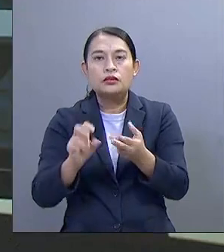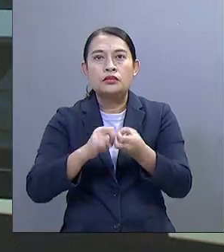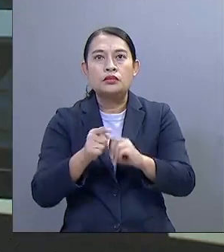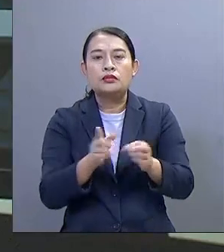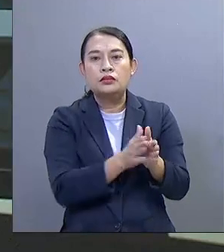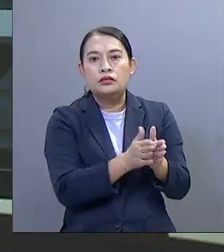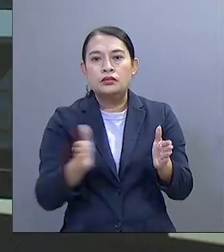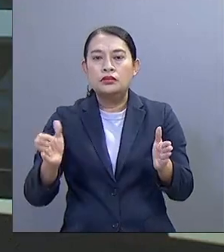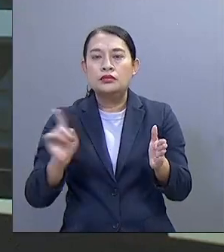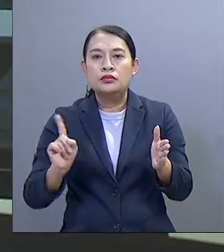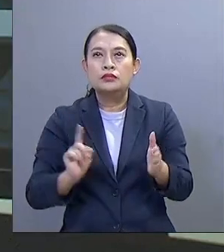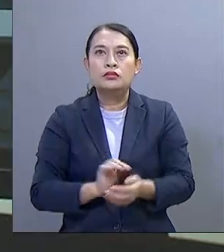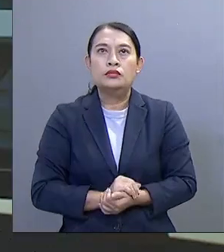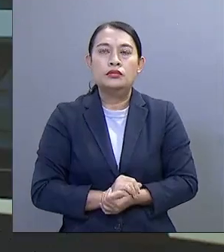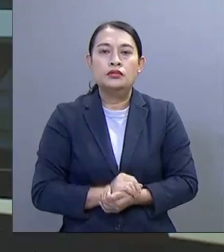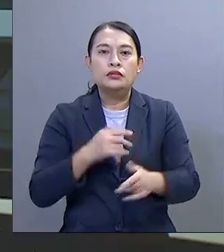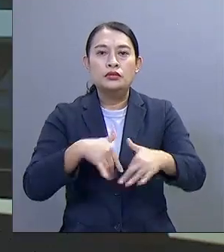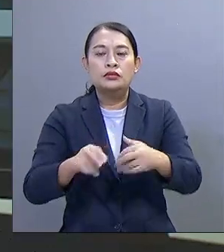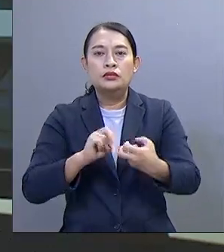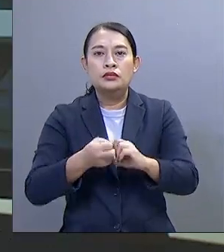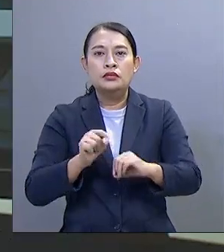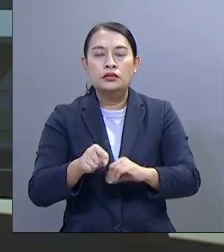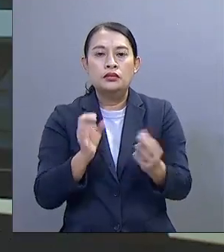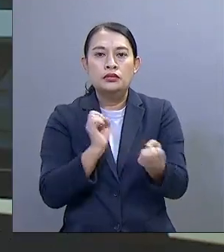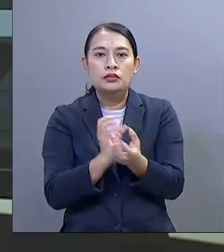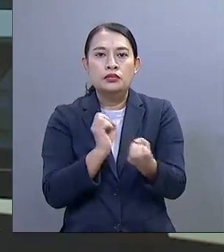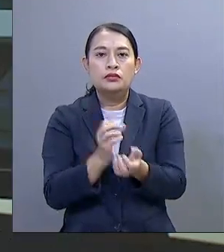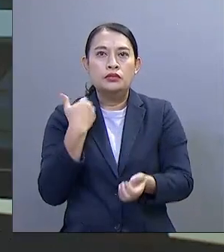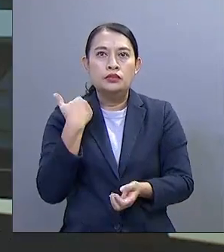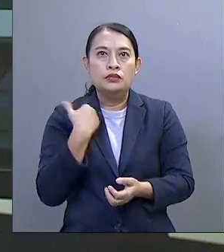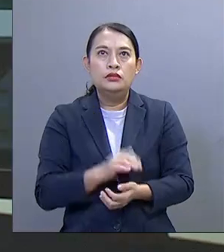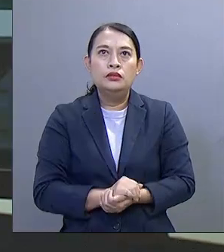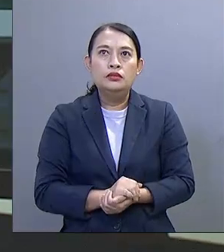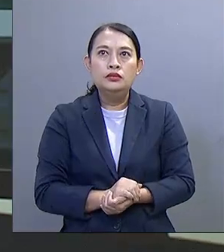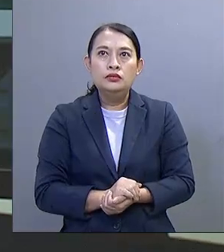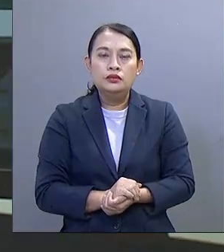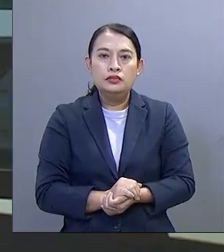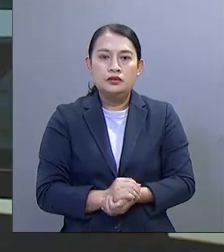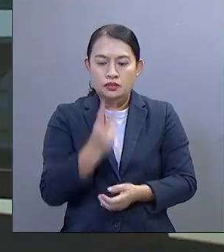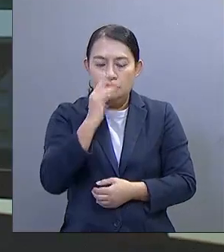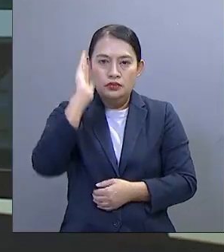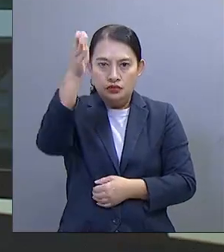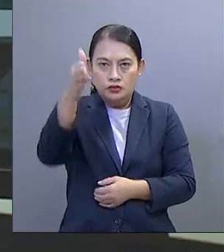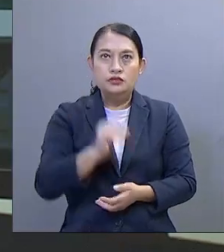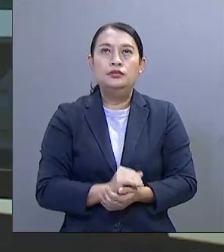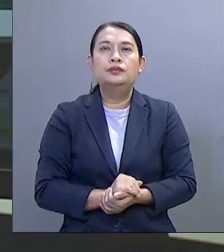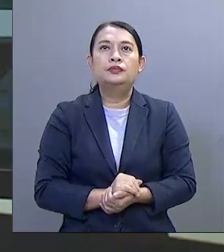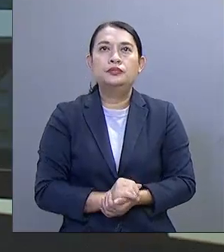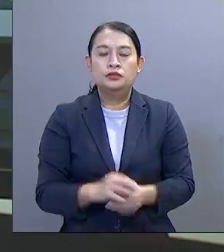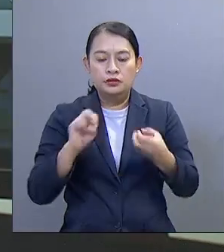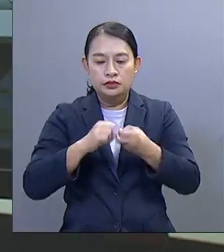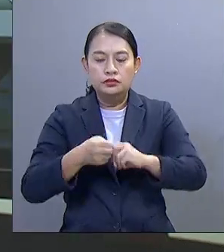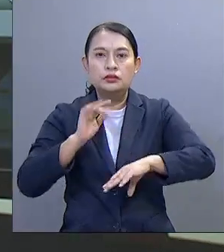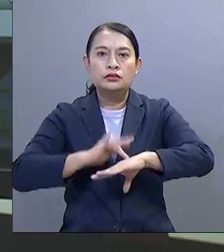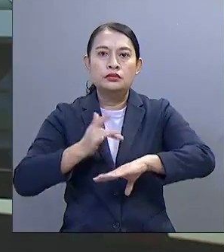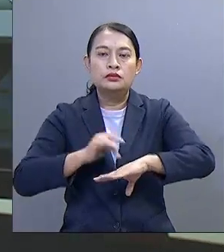ยนกนอย่ไรไม่งนชอบ้านเดอดรอนมากกานี้แน่นะคะวิชมครับ ป้ายต่อไปค่ะแม่ปัญหาภัยธรรม